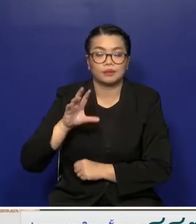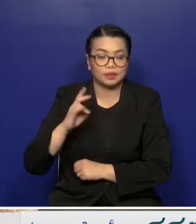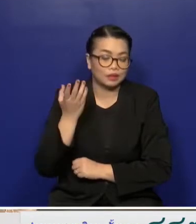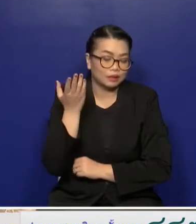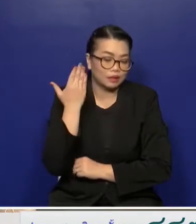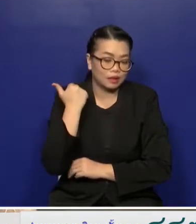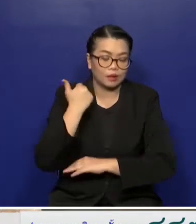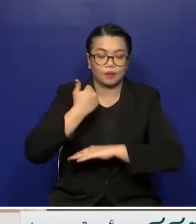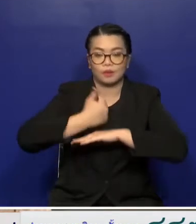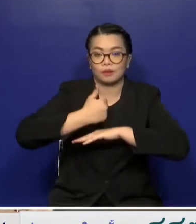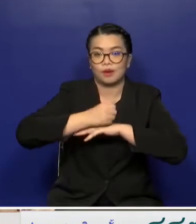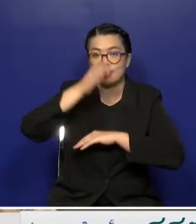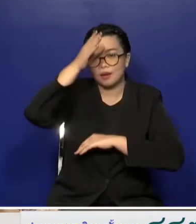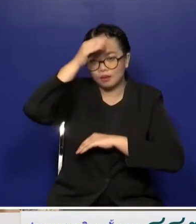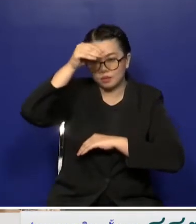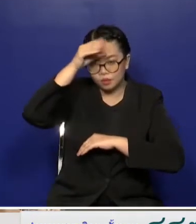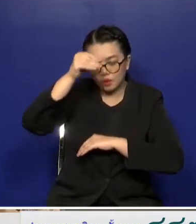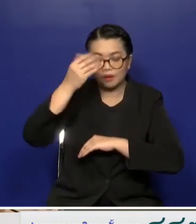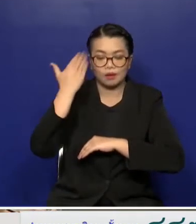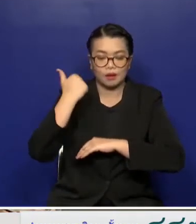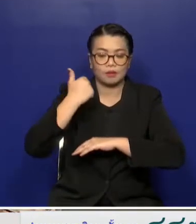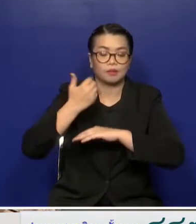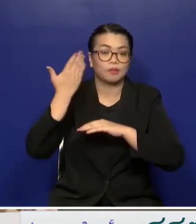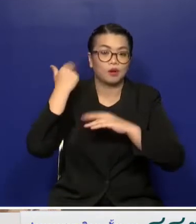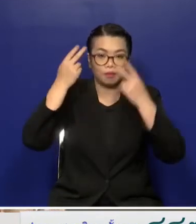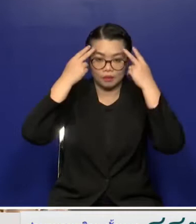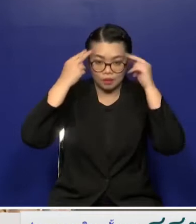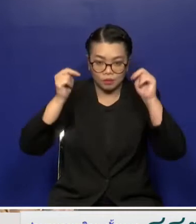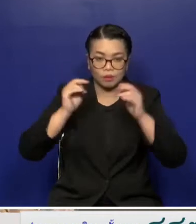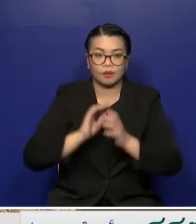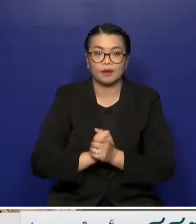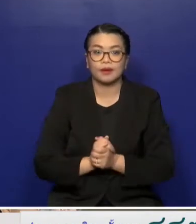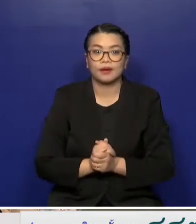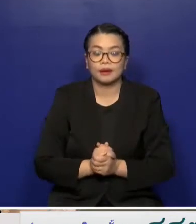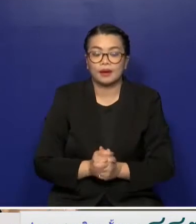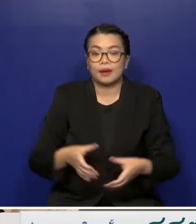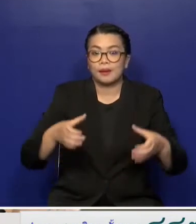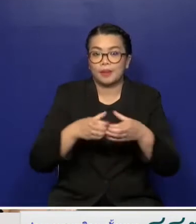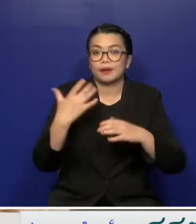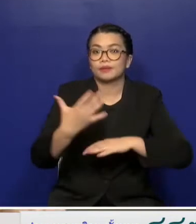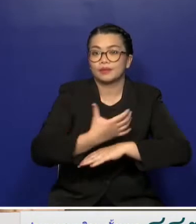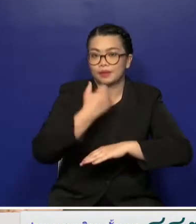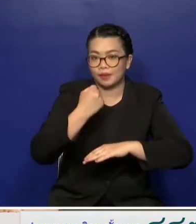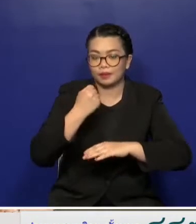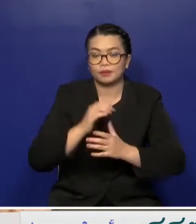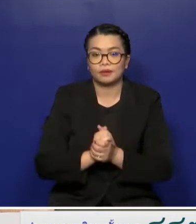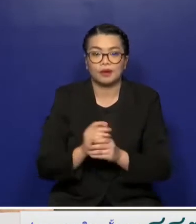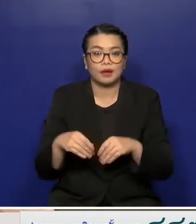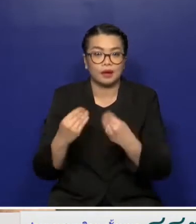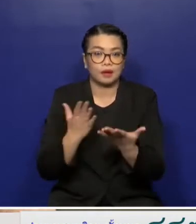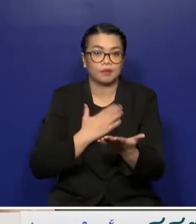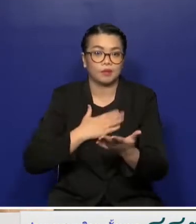นตรีก็ได้มีดำริที่ให้พรรคประชาธิปัตย์มอบหมายให้พวกผม